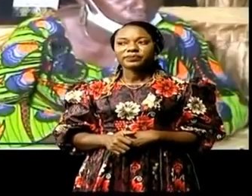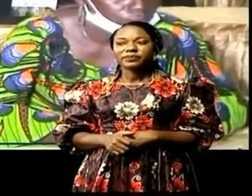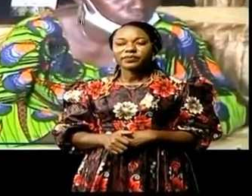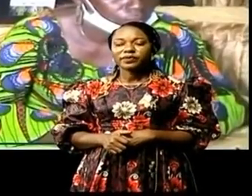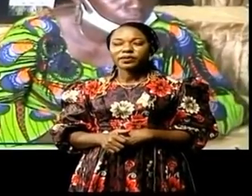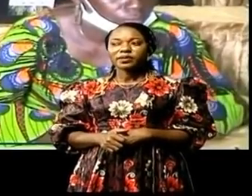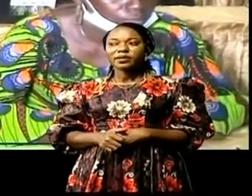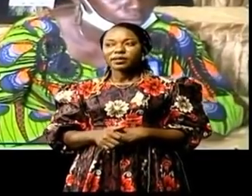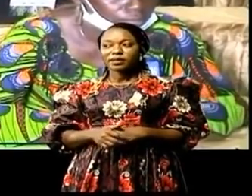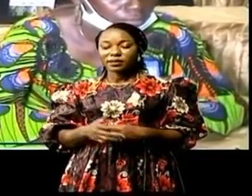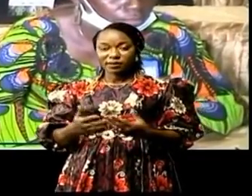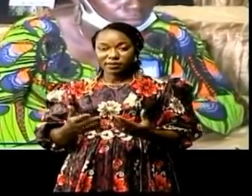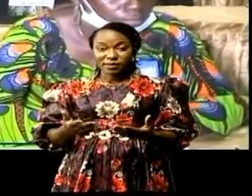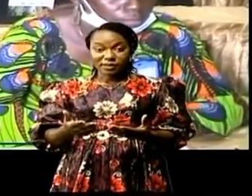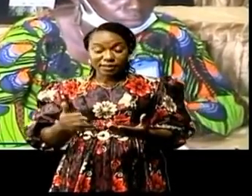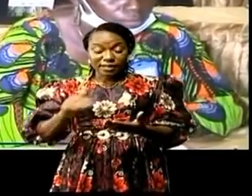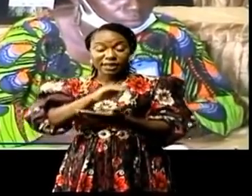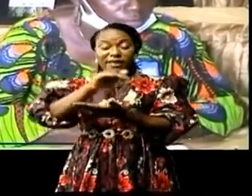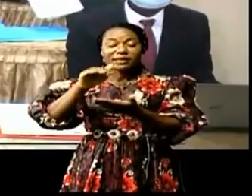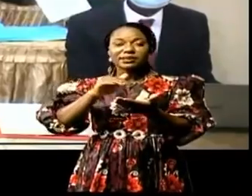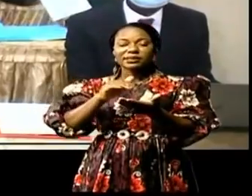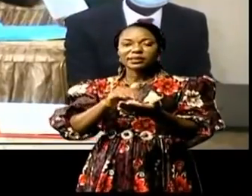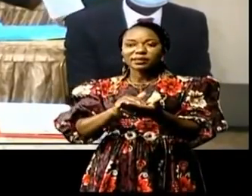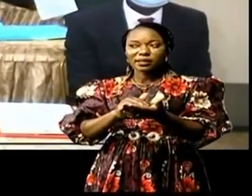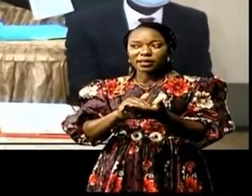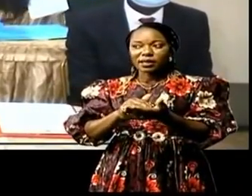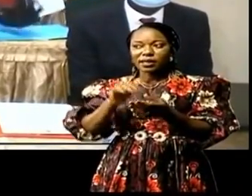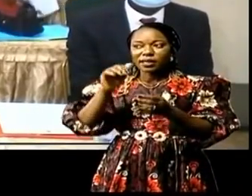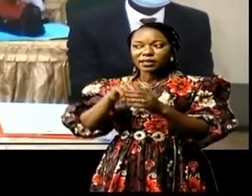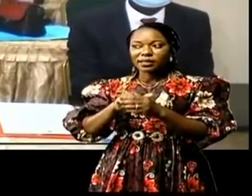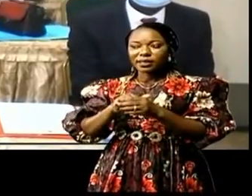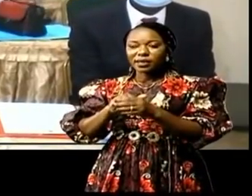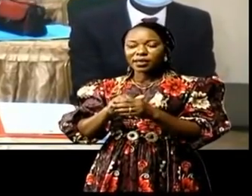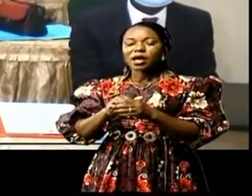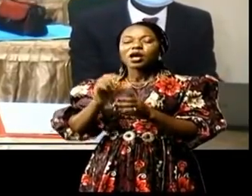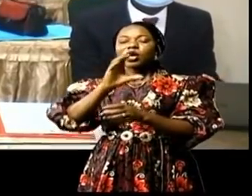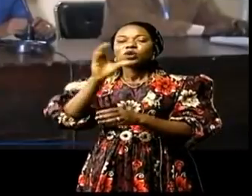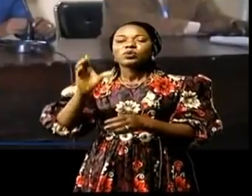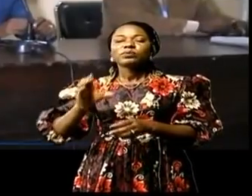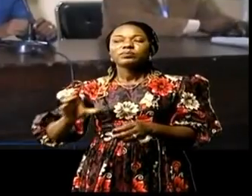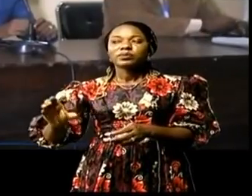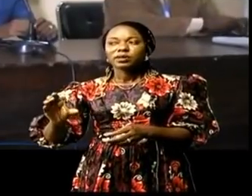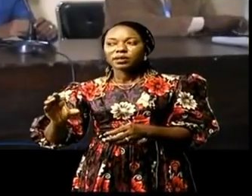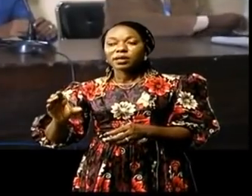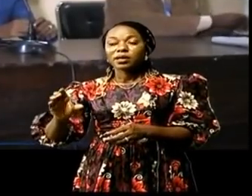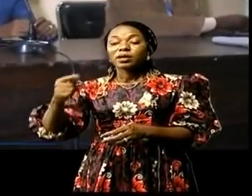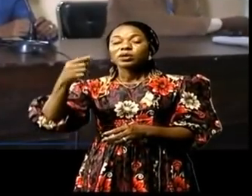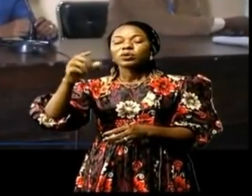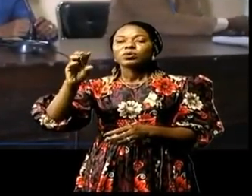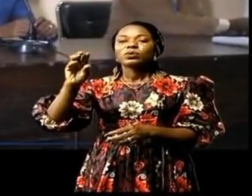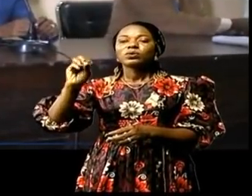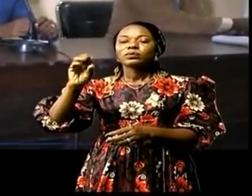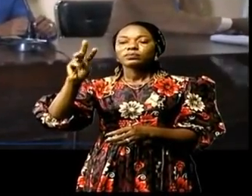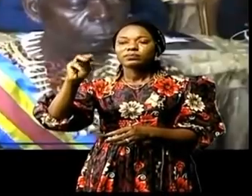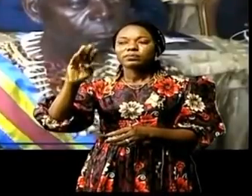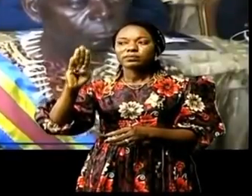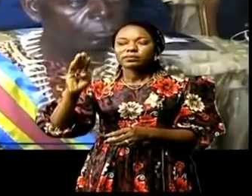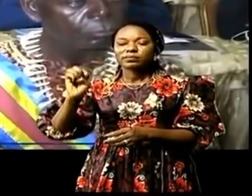Monseigneur Mouziroua du Cercle culturel Boboto dans la commune de la Gombe a servi de cadre au lancement de l'atelier